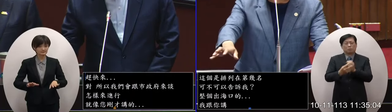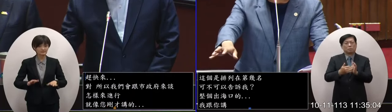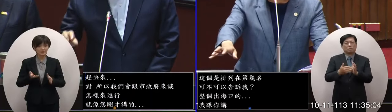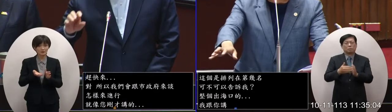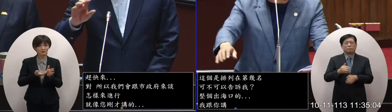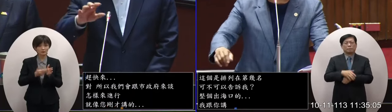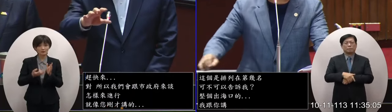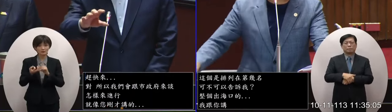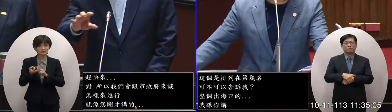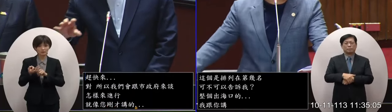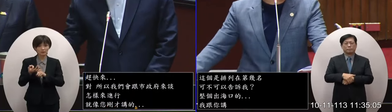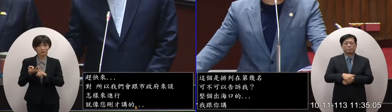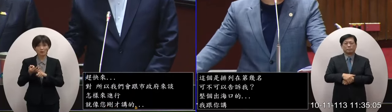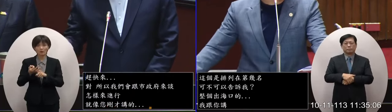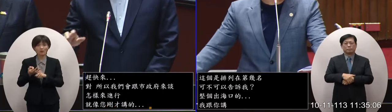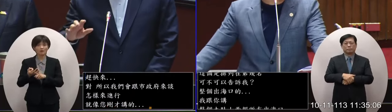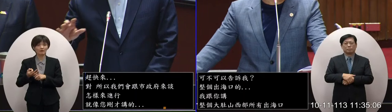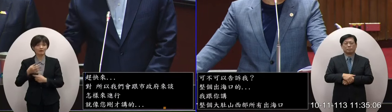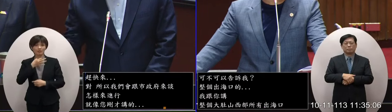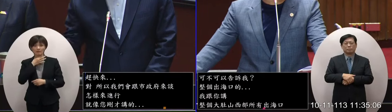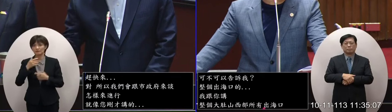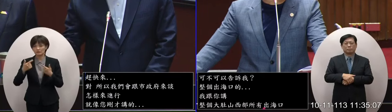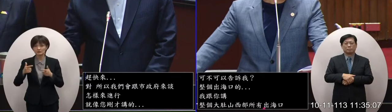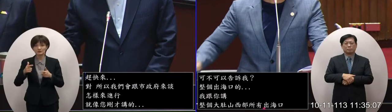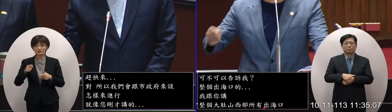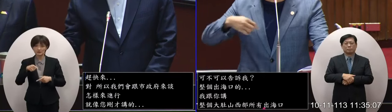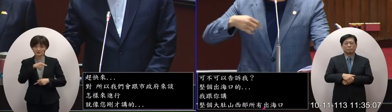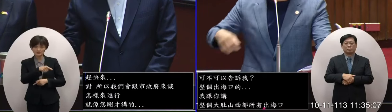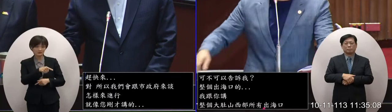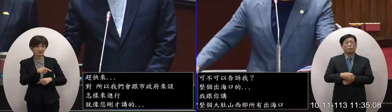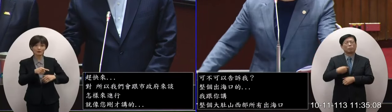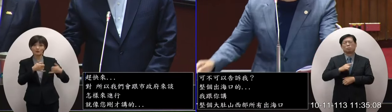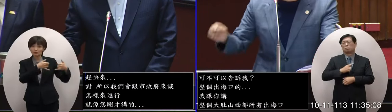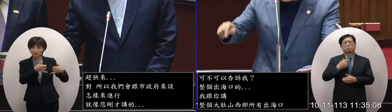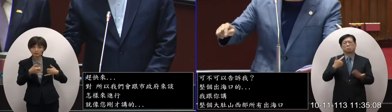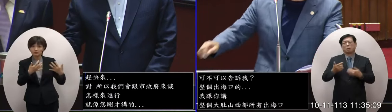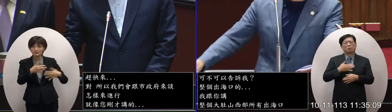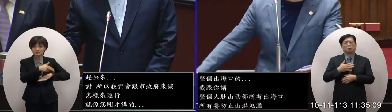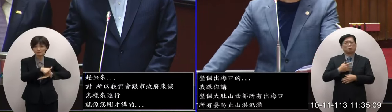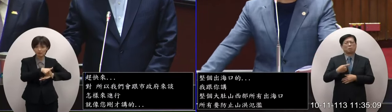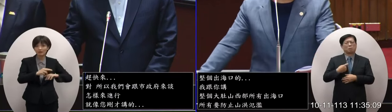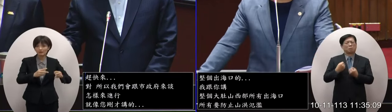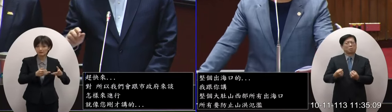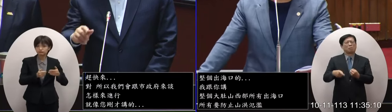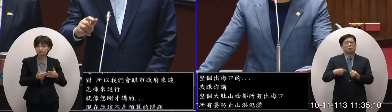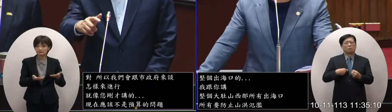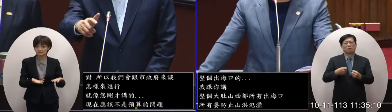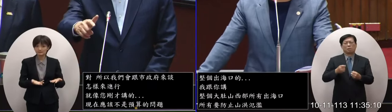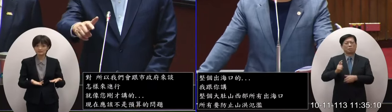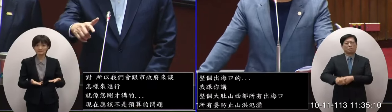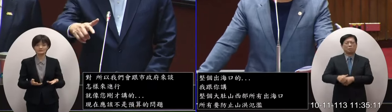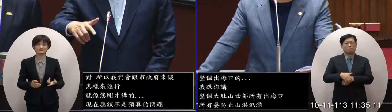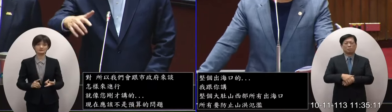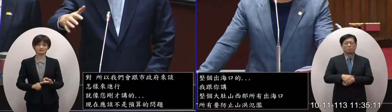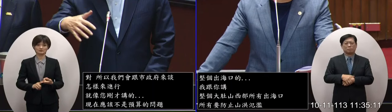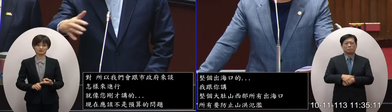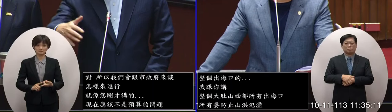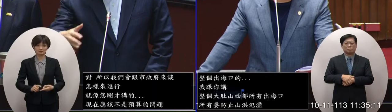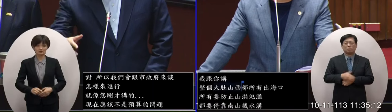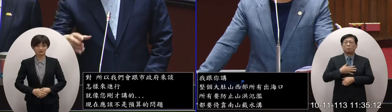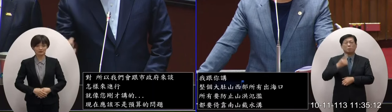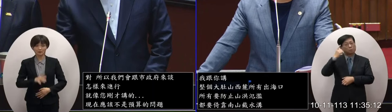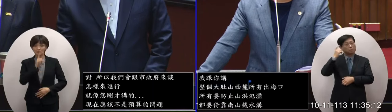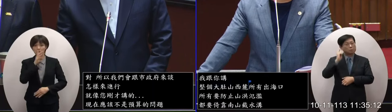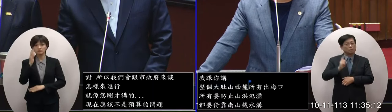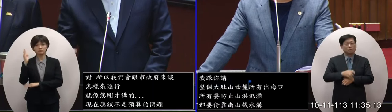预算的问题，而是那个路线的问题，要不要改？ 我在地人，我最清楚，我在地我上清楚。 所以 讲， 就是讲，台